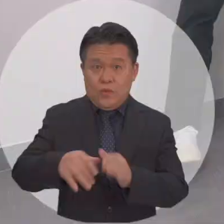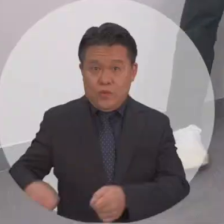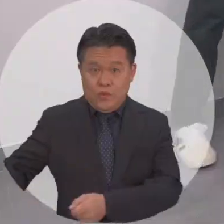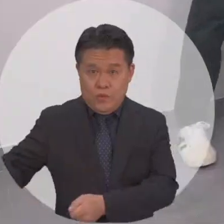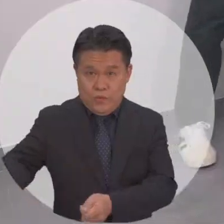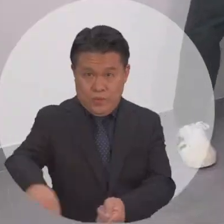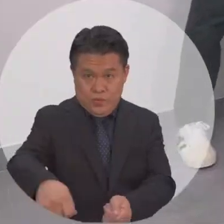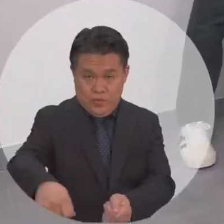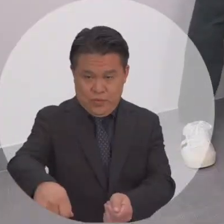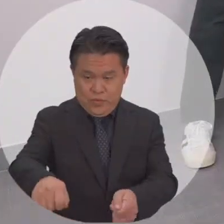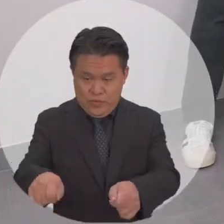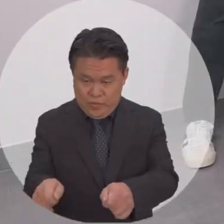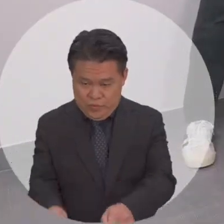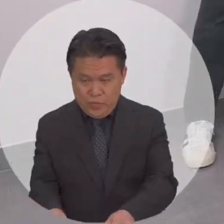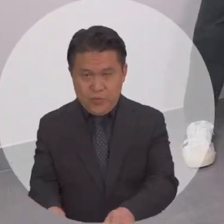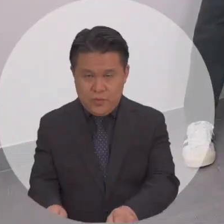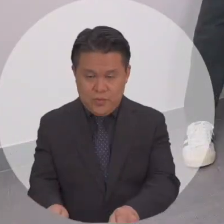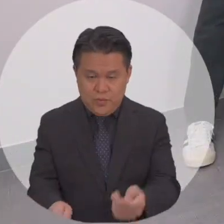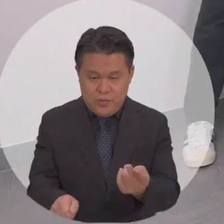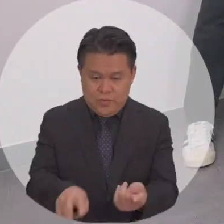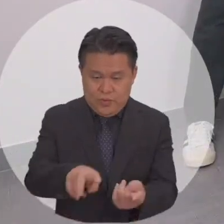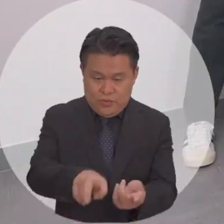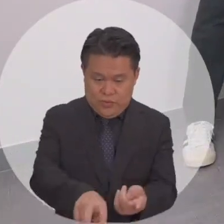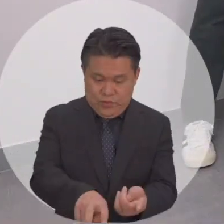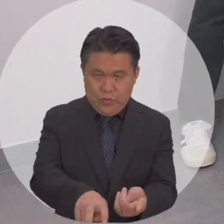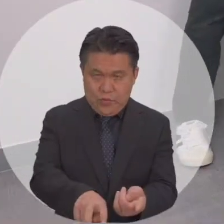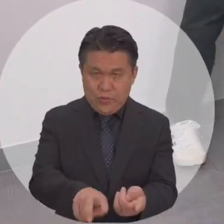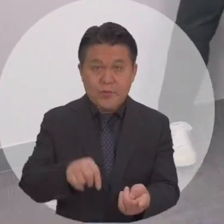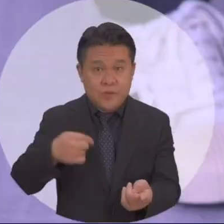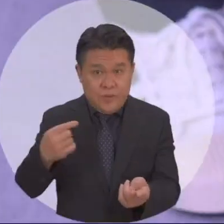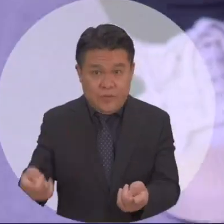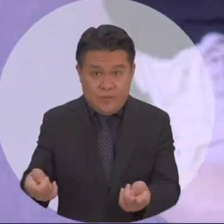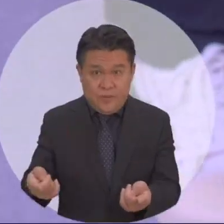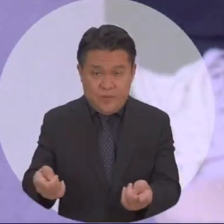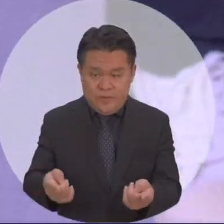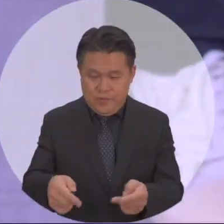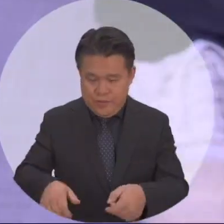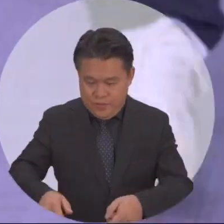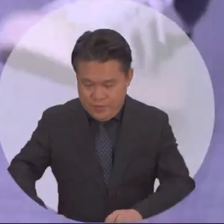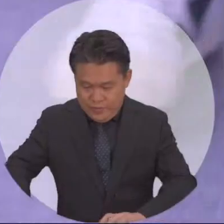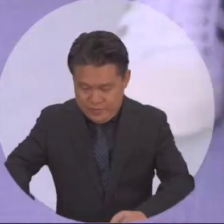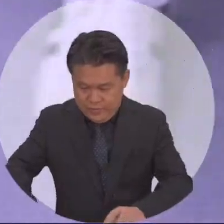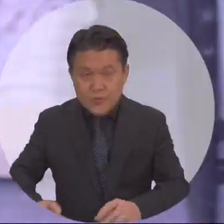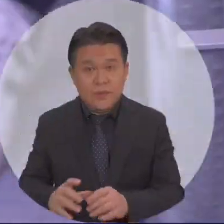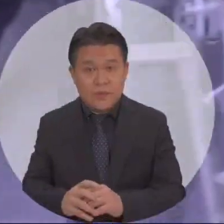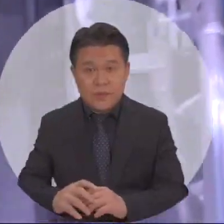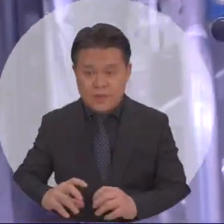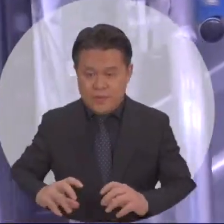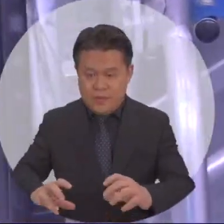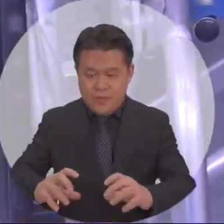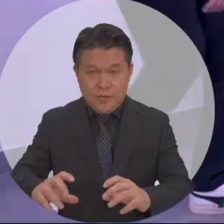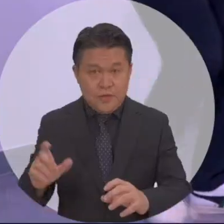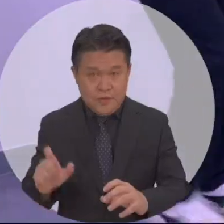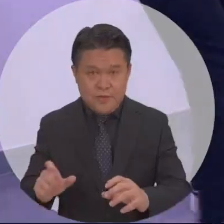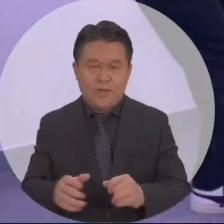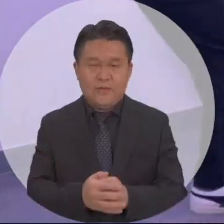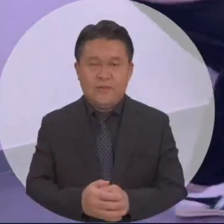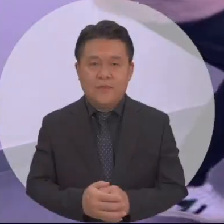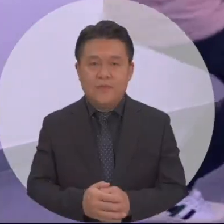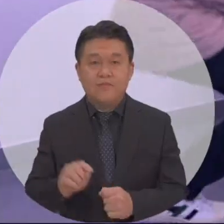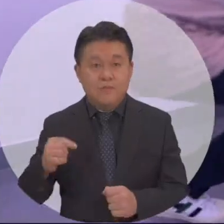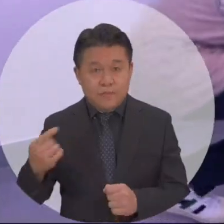휠체어를 대상자의 오른쪽 침대 끝에 맞춰 나란히 놓고 휠체어가 움직이지 않도록 고정시킵니다.